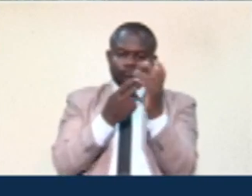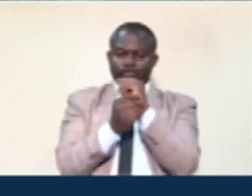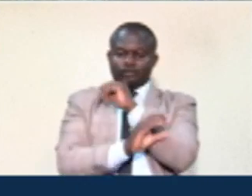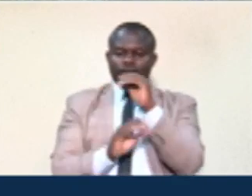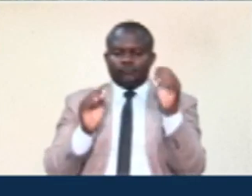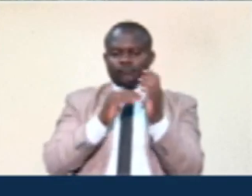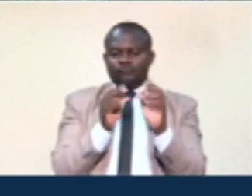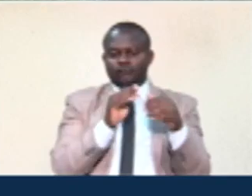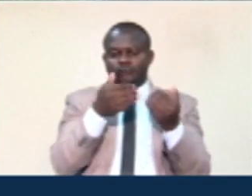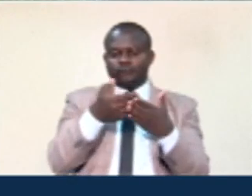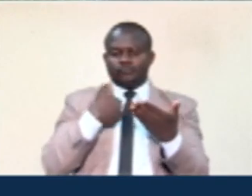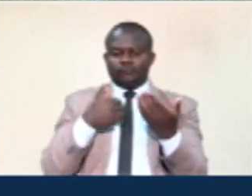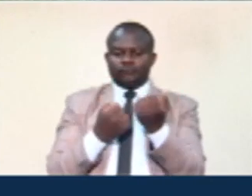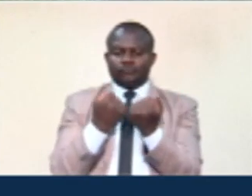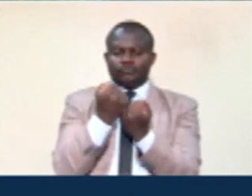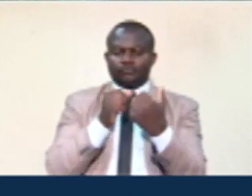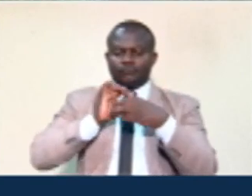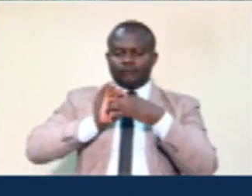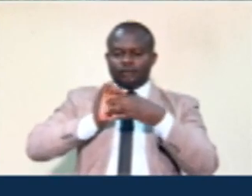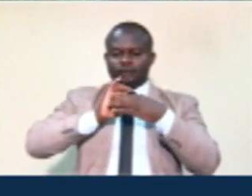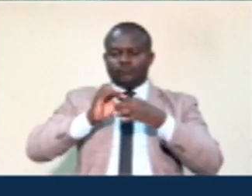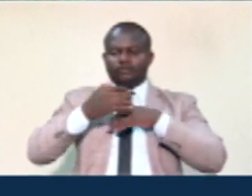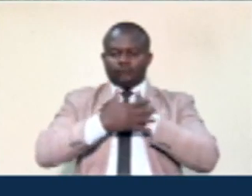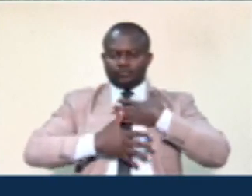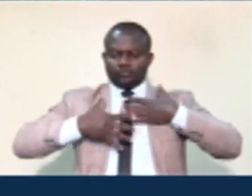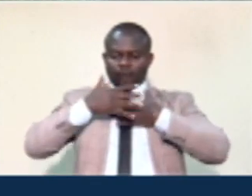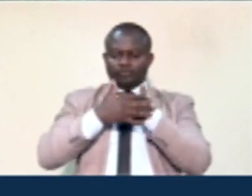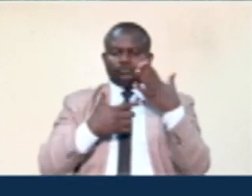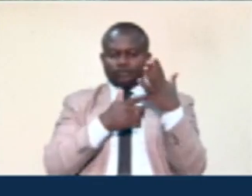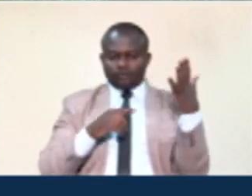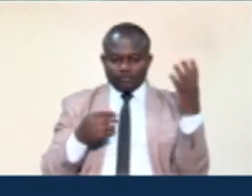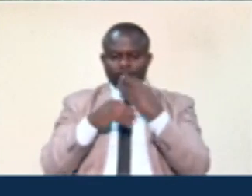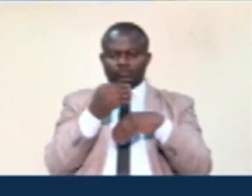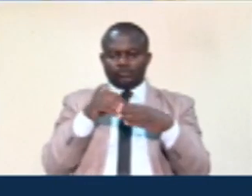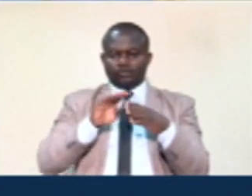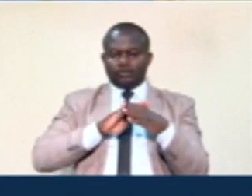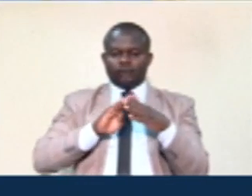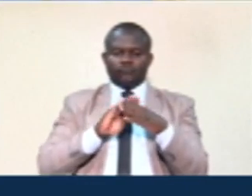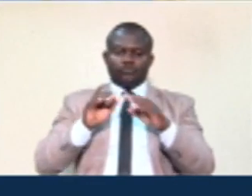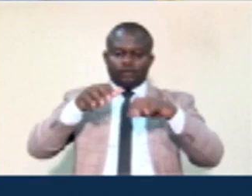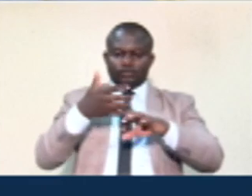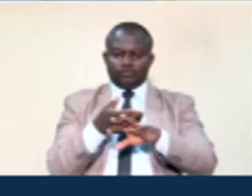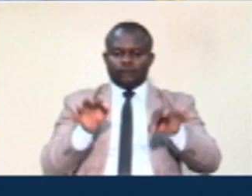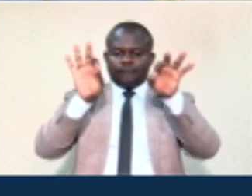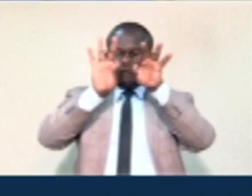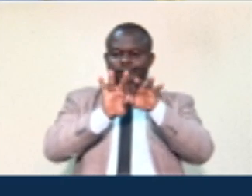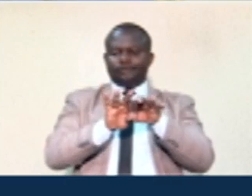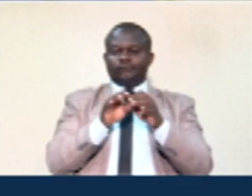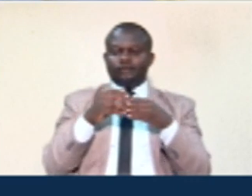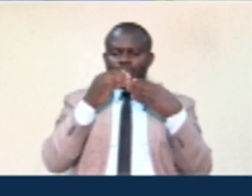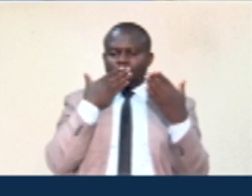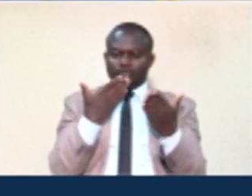kandi bisanganywe imikoranire mu bijyanye na siyanse, ikoranabuhanga, ubucuruzi n'ishoramari, ubucukuzi bw'amabuye y'agaciro,